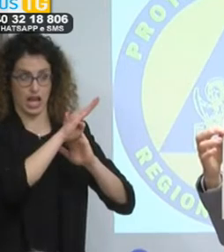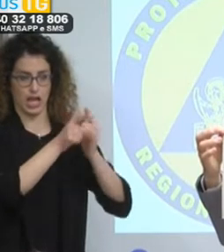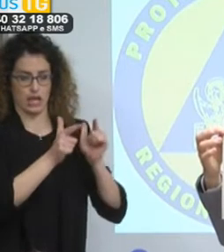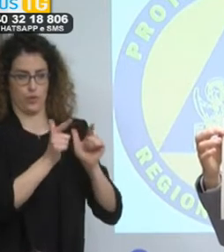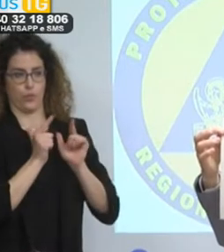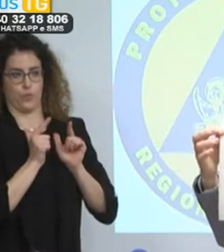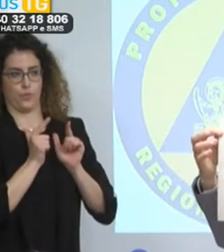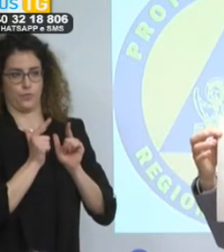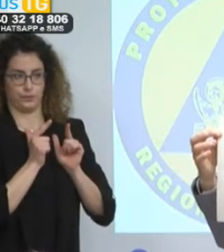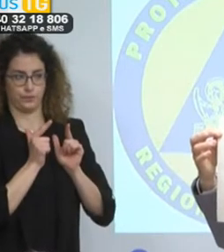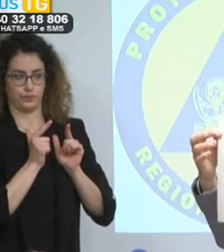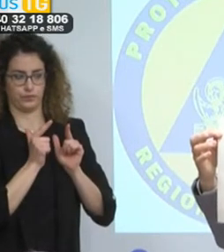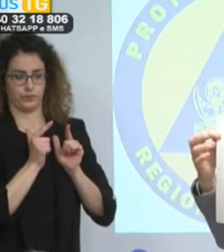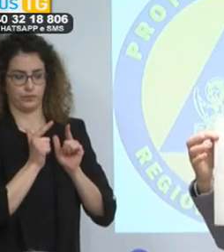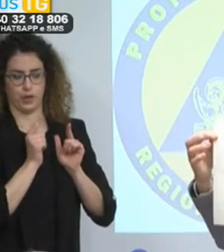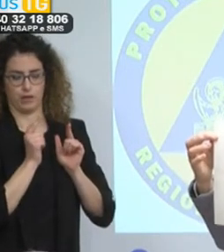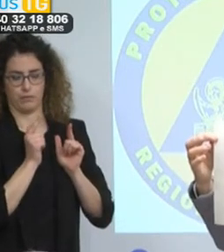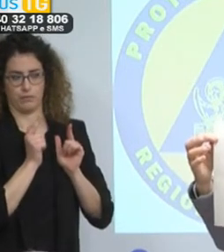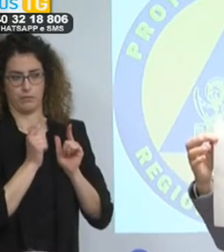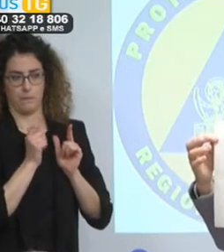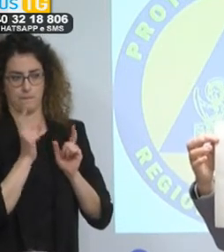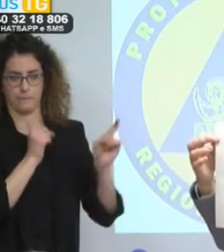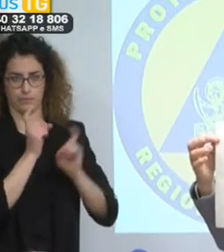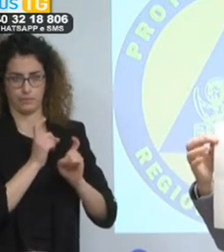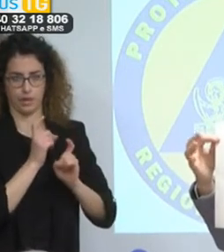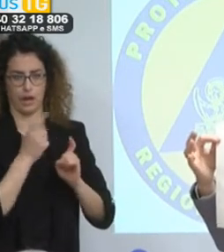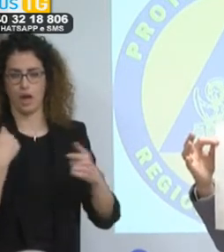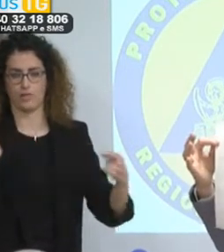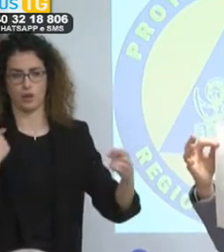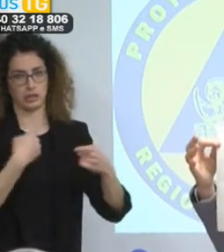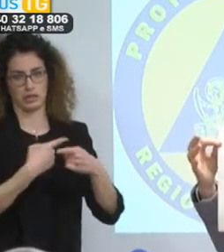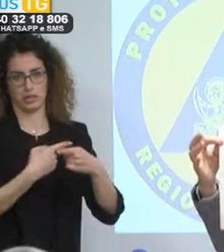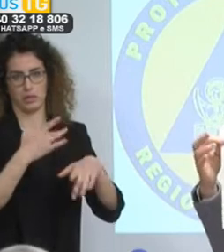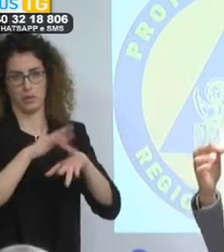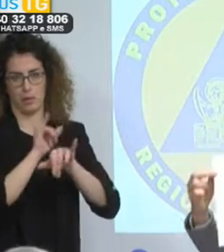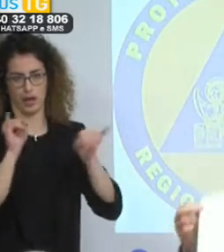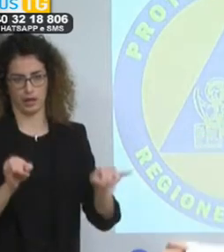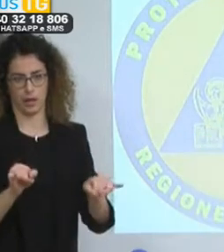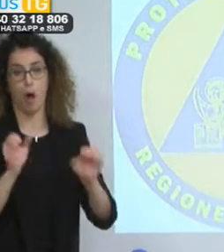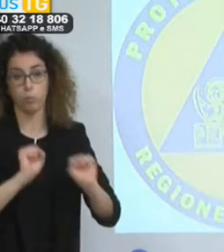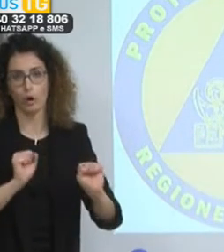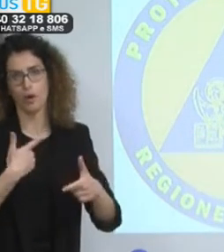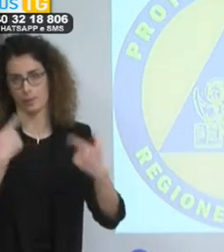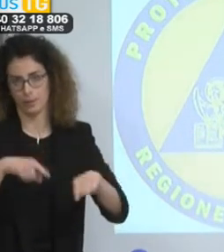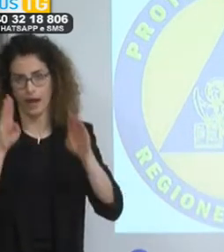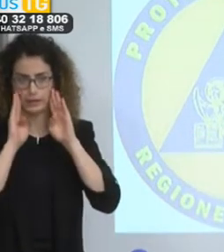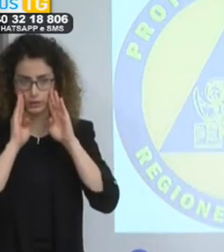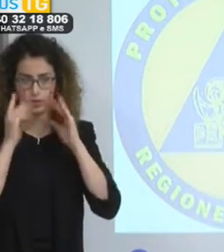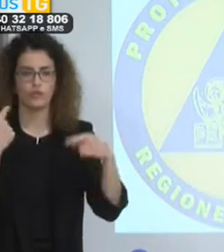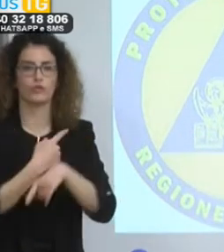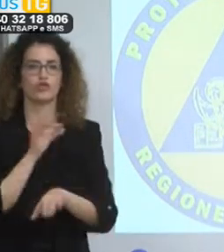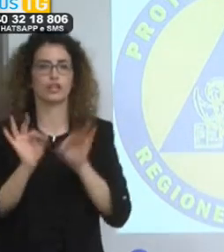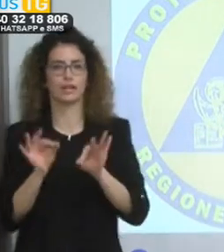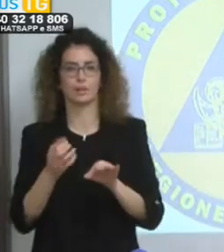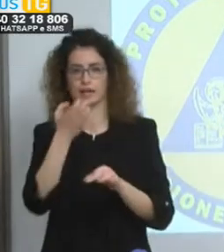questa recrudescenza di infezione, cosa mai accaduta fino adesso. Può accadere, per cui dobbiamo stare attenti. Le terapie intensive